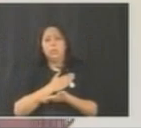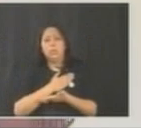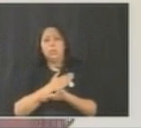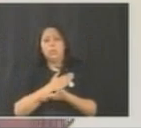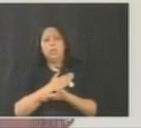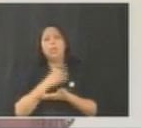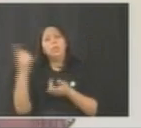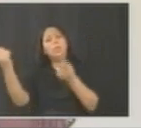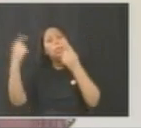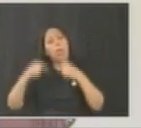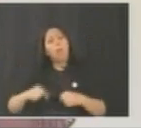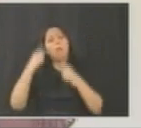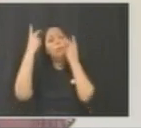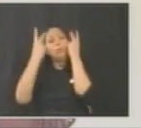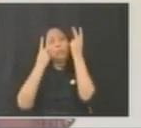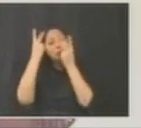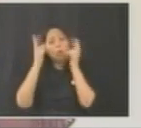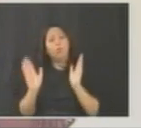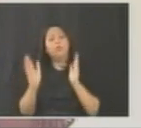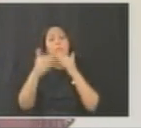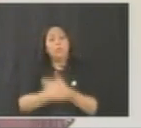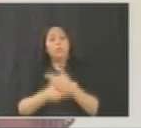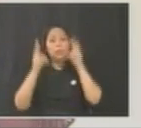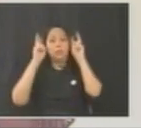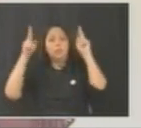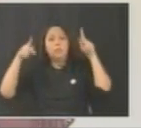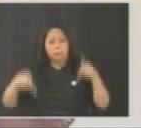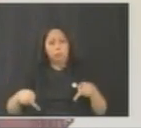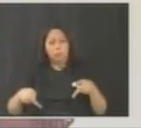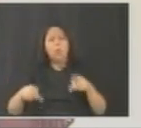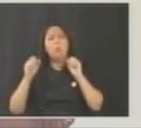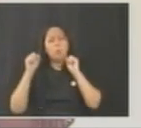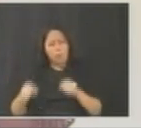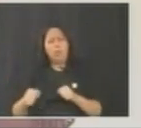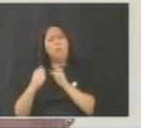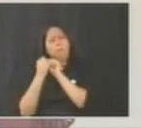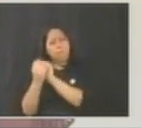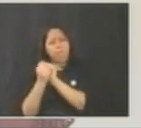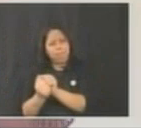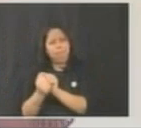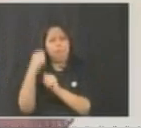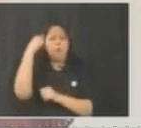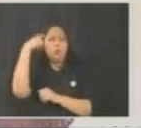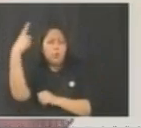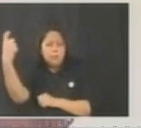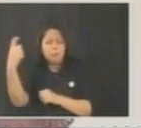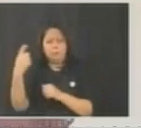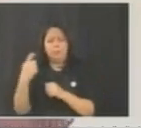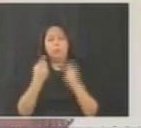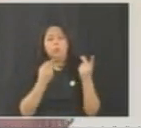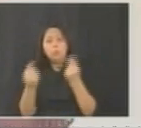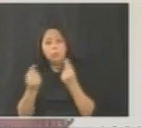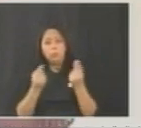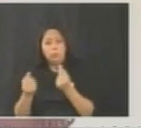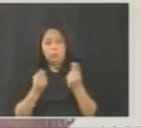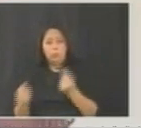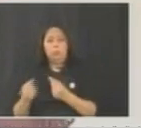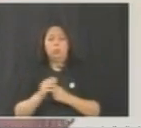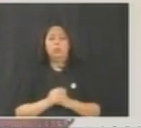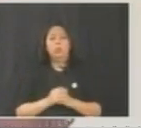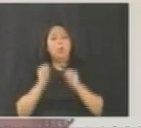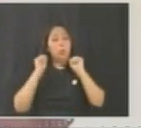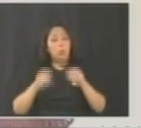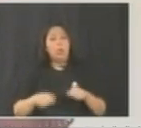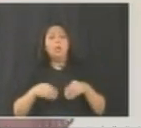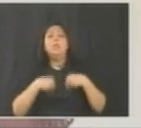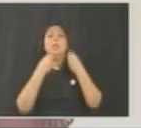tanggapan para tayong mangarap at kumilos para mabigyan natin ng mas